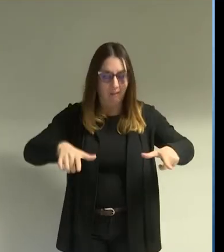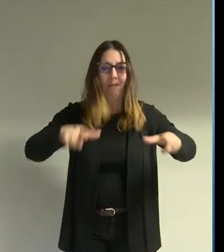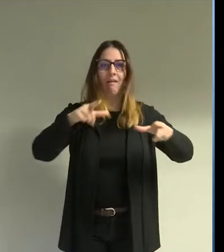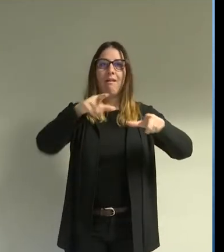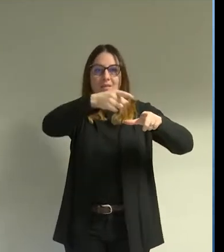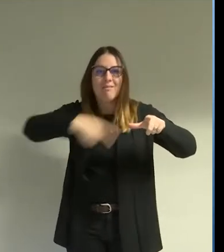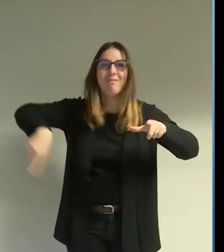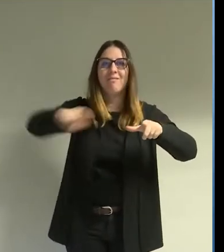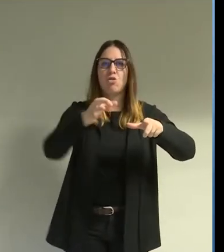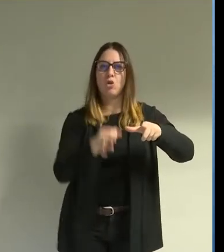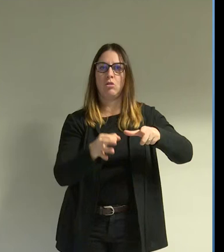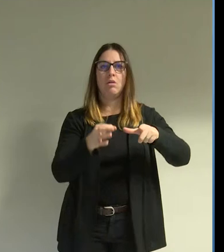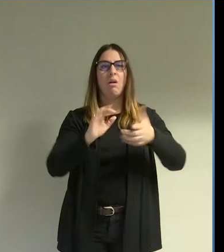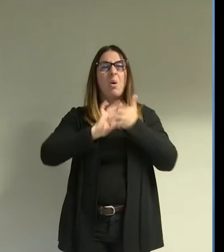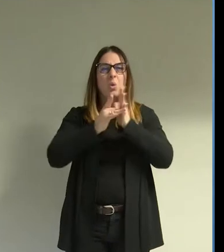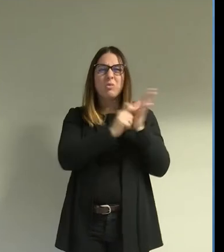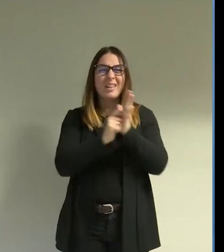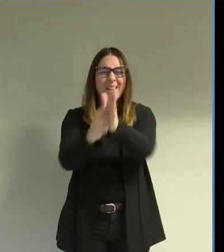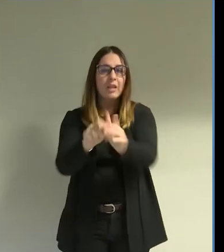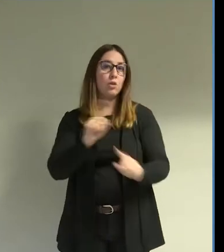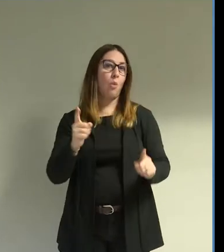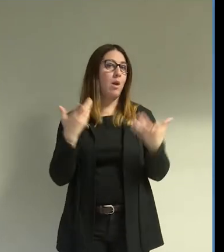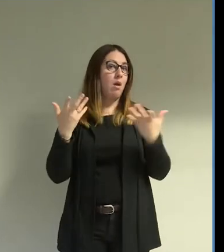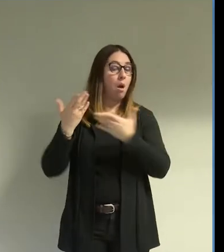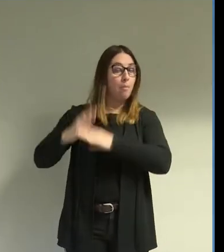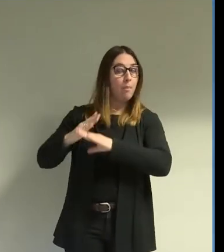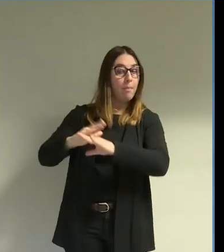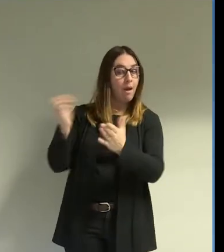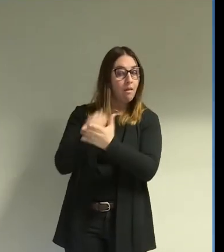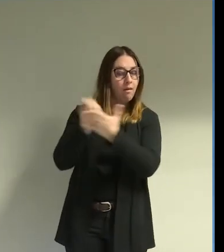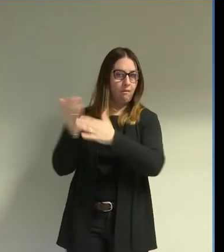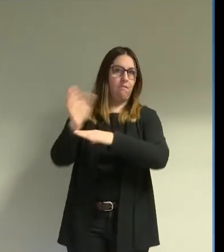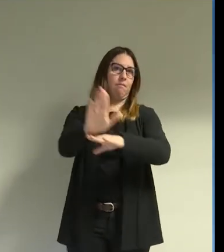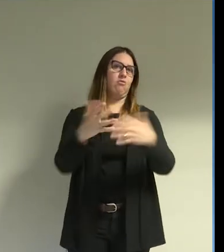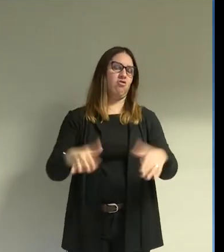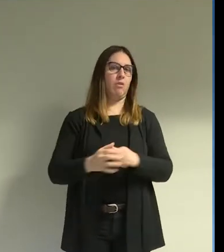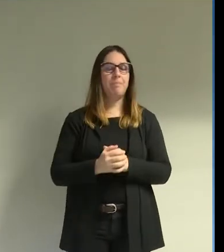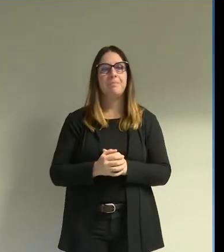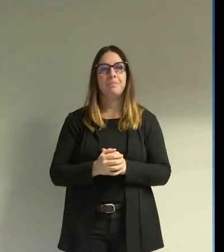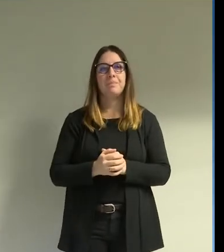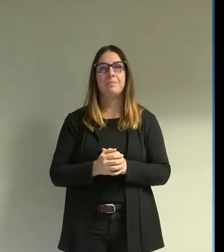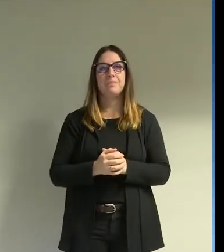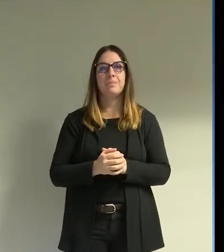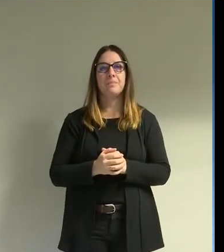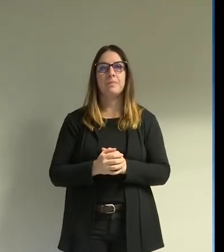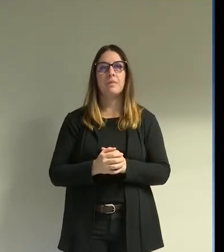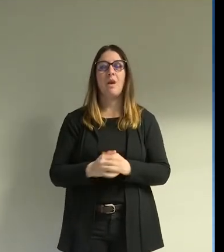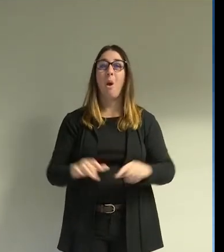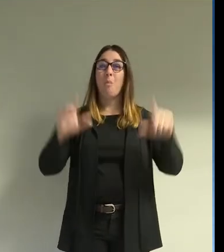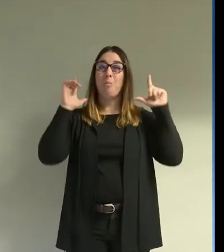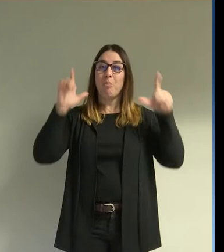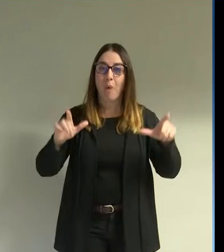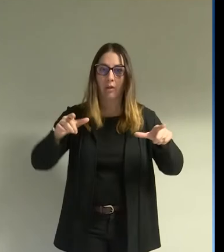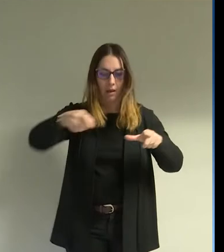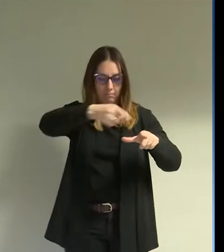ce n'est pas tout le calendrier sont les premiers éléments que nous avons à cette date la préfiguration du portrait de notes 2022